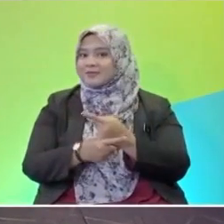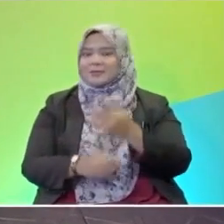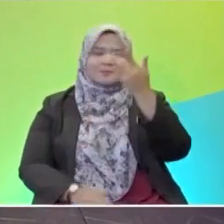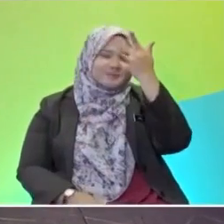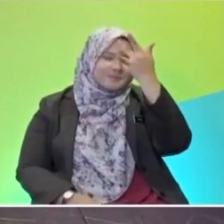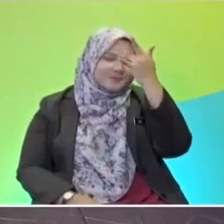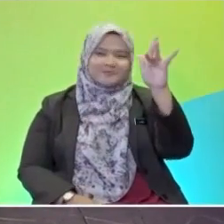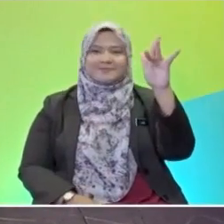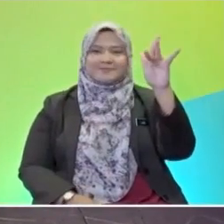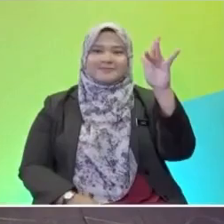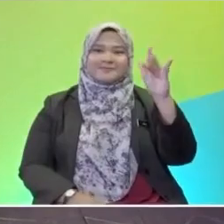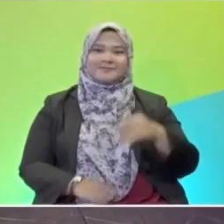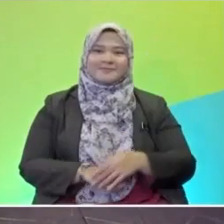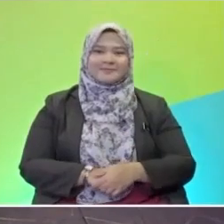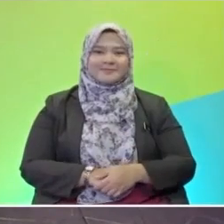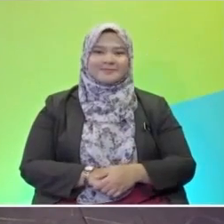hati